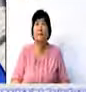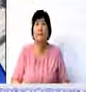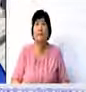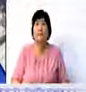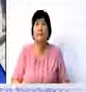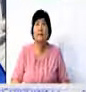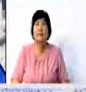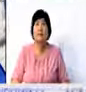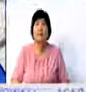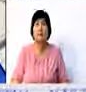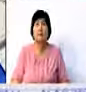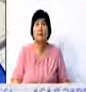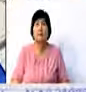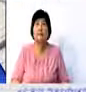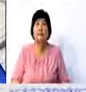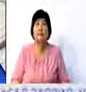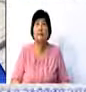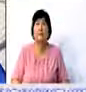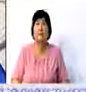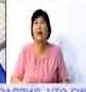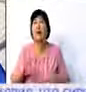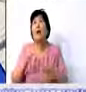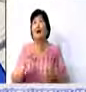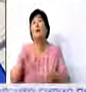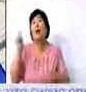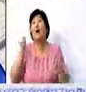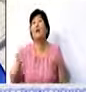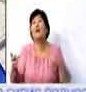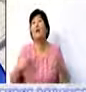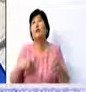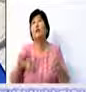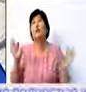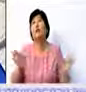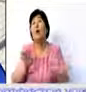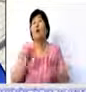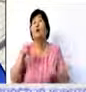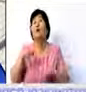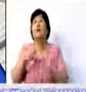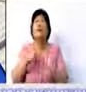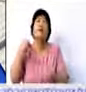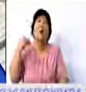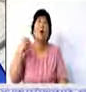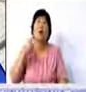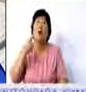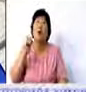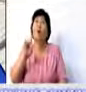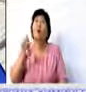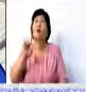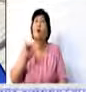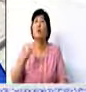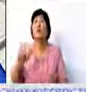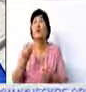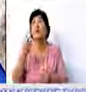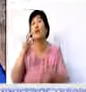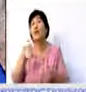туманки то разве не на международном фестивале шванновские мелодии до тысяч 18 в актобе курья парой завоевал третье